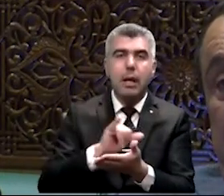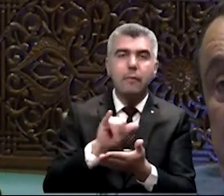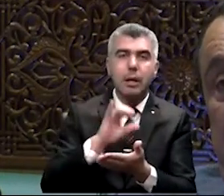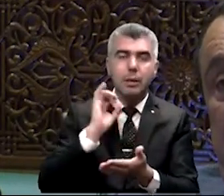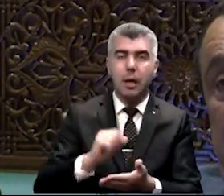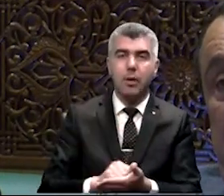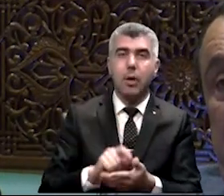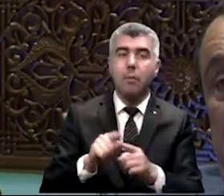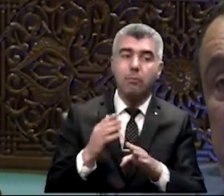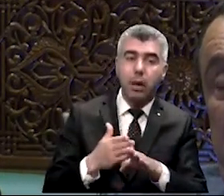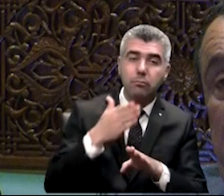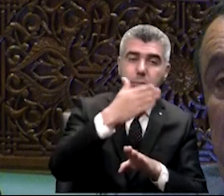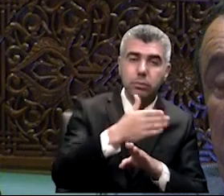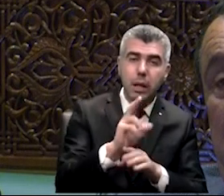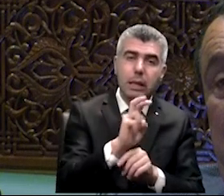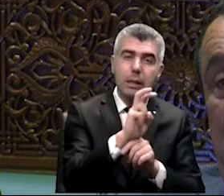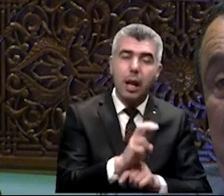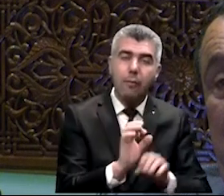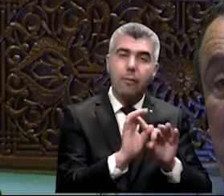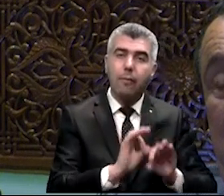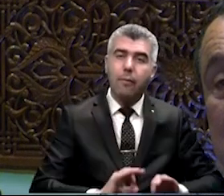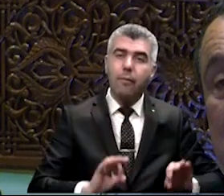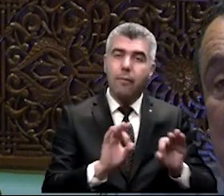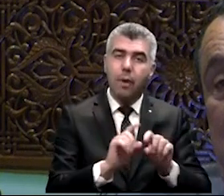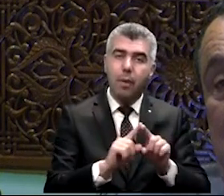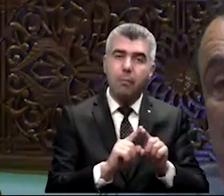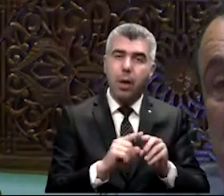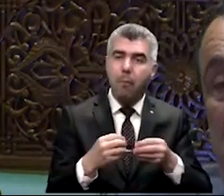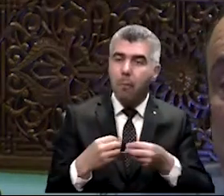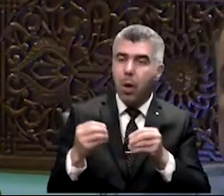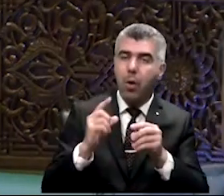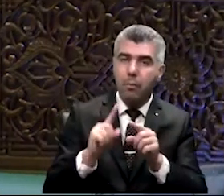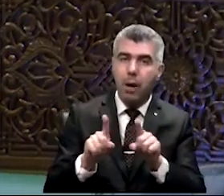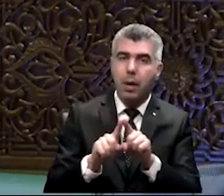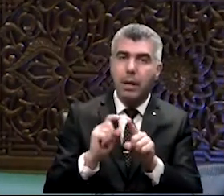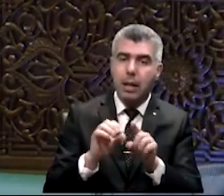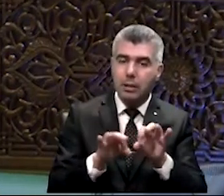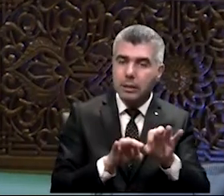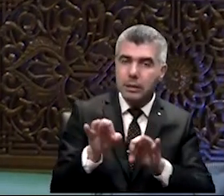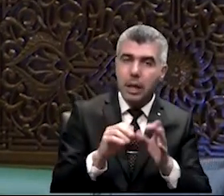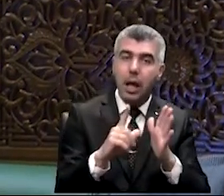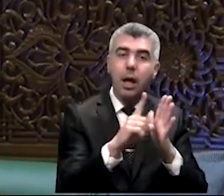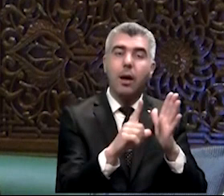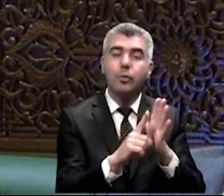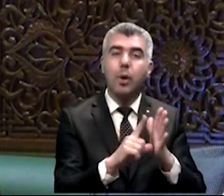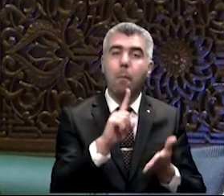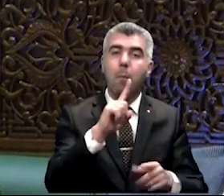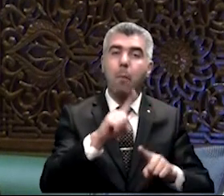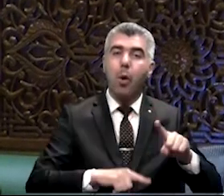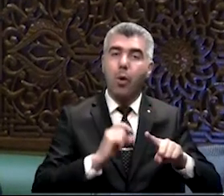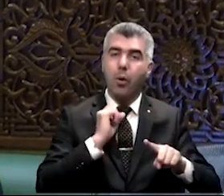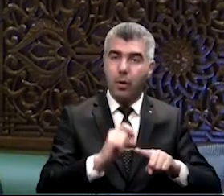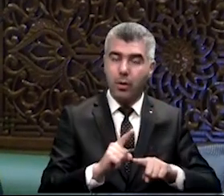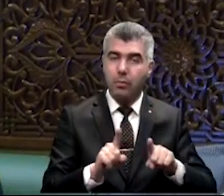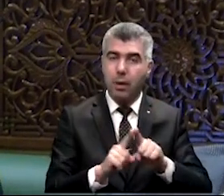محدوديه الولوج الى التمويل وصعوبه تفويت هذه الاراضي لارتباطها بالنصوص التنظيميه والعمل على مراجعتها ب